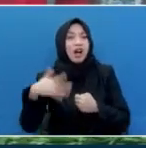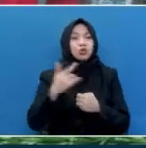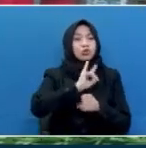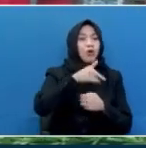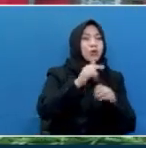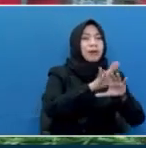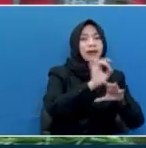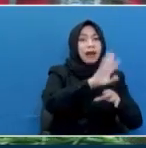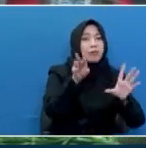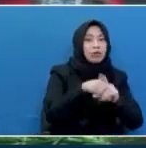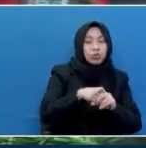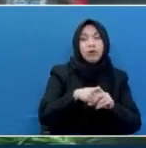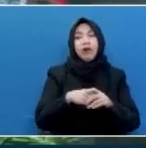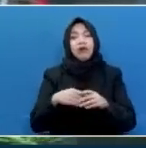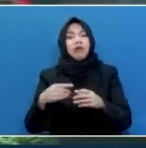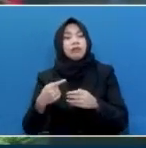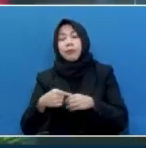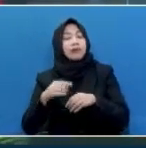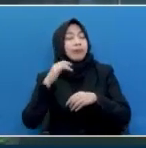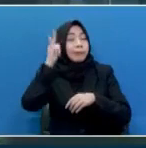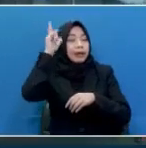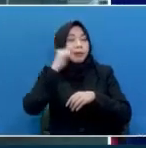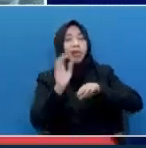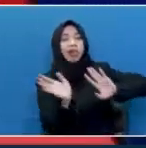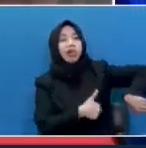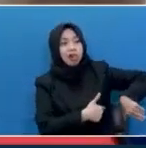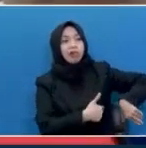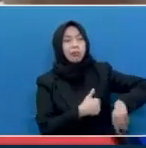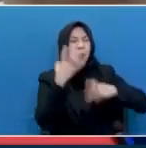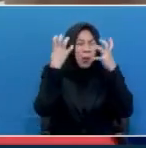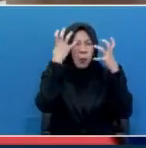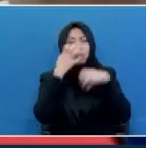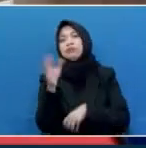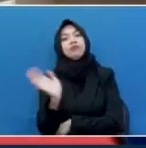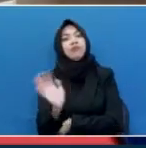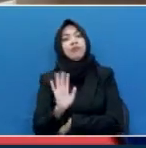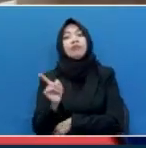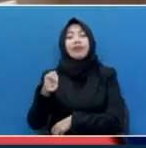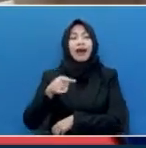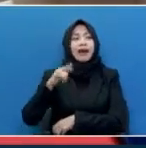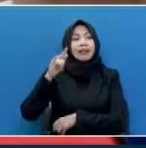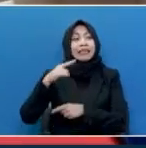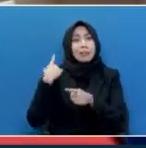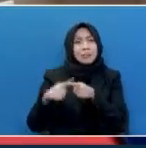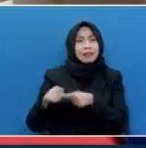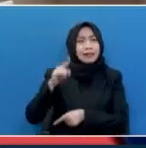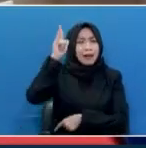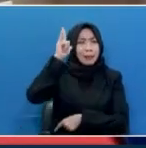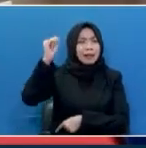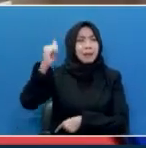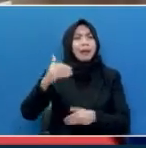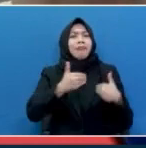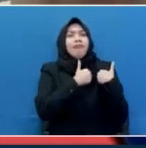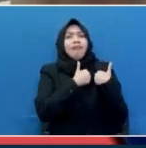konteks Pemilu elektoral 202 sudah tidak ambil pusing lagi Apakah ini juga termaksud PDIP ada sakit hatinya enggak sih setelah kemarin Joko